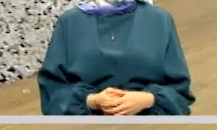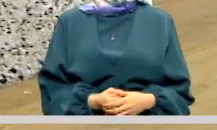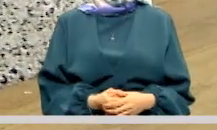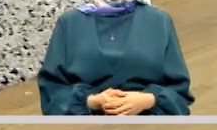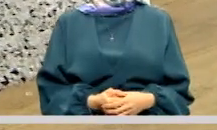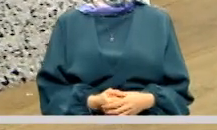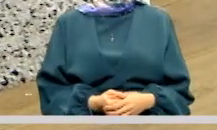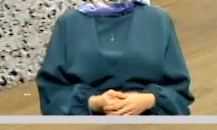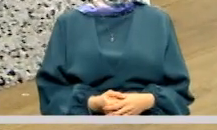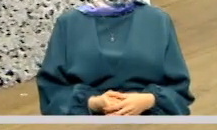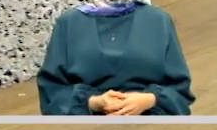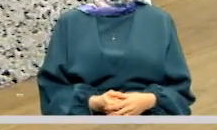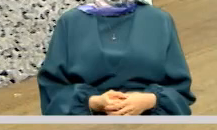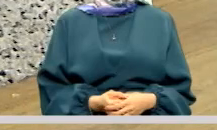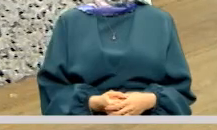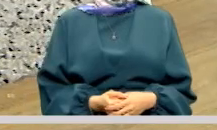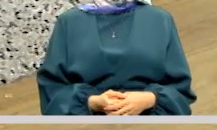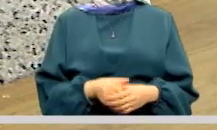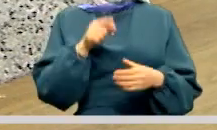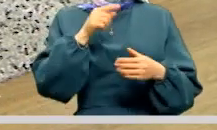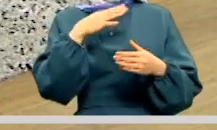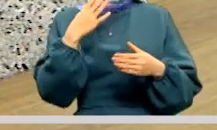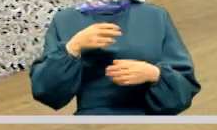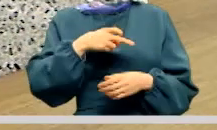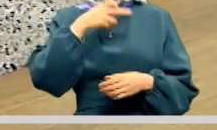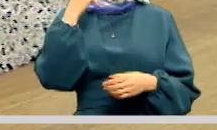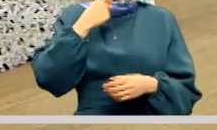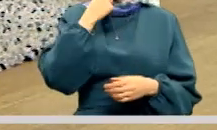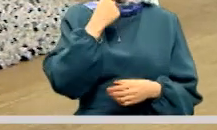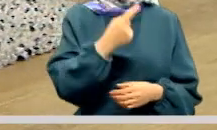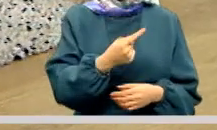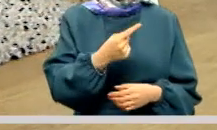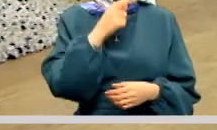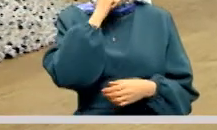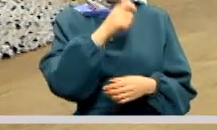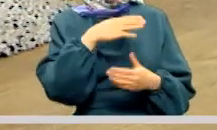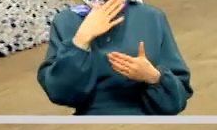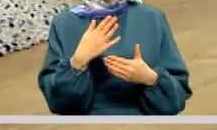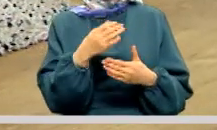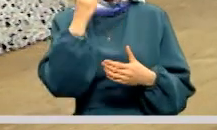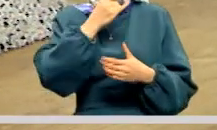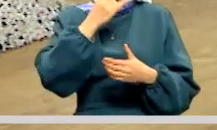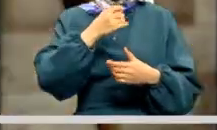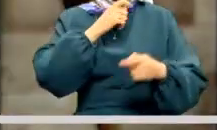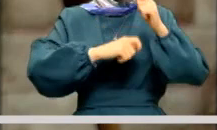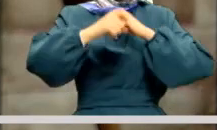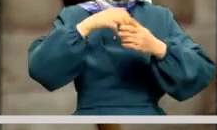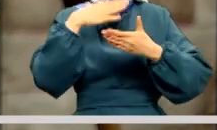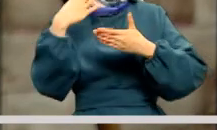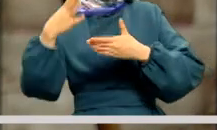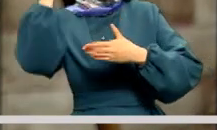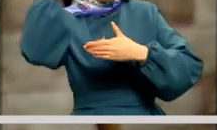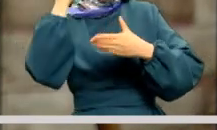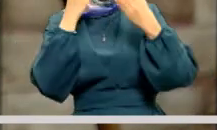taklitlerde kuru söylemlerden yavan Efendim davranışlardan ziyade anlamı